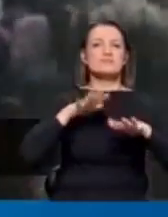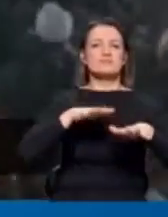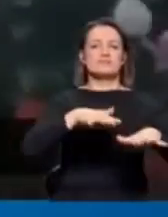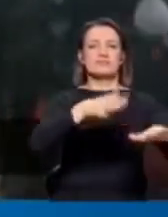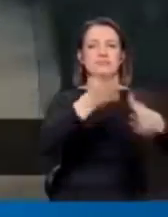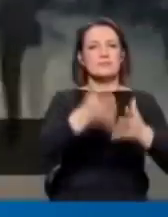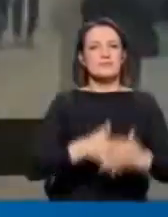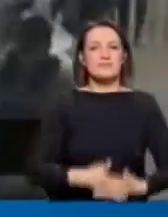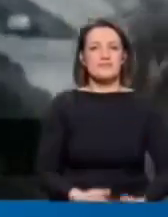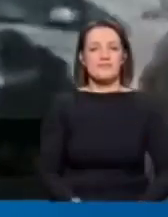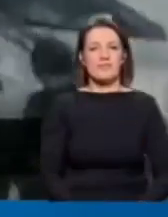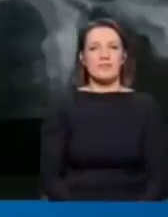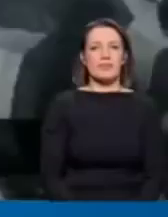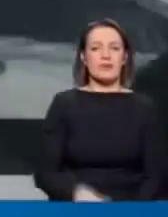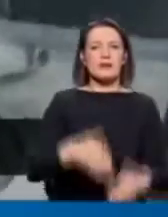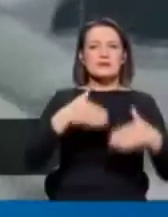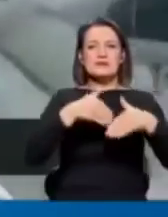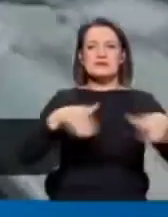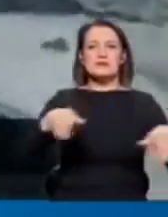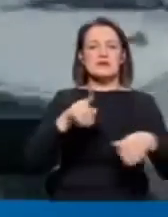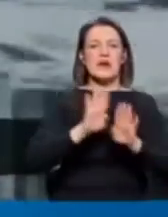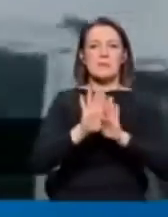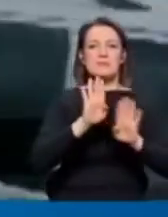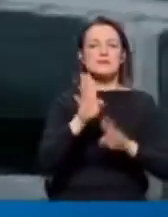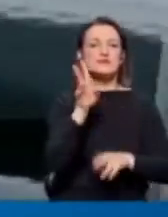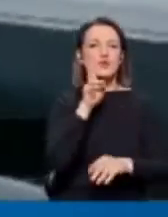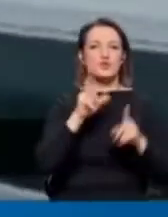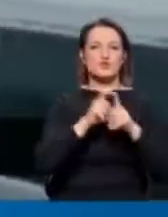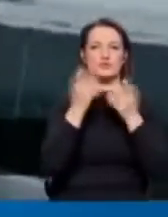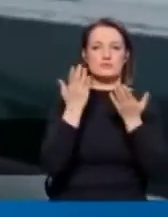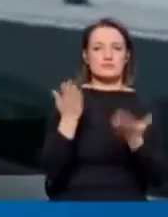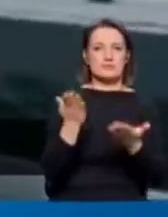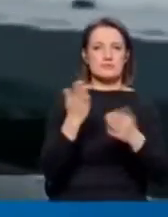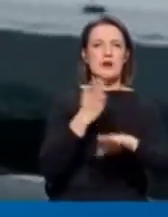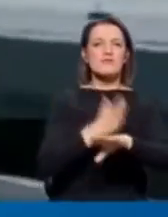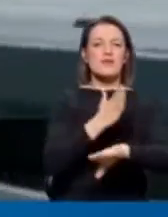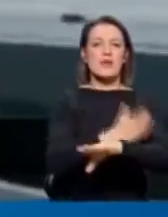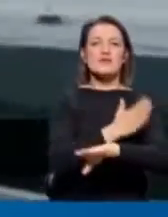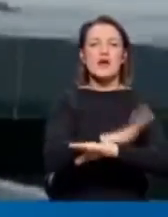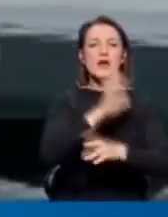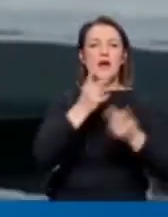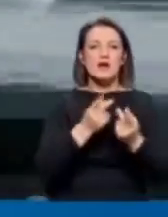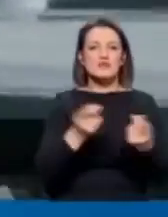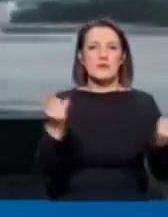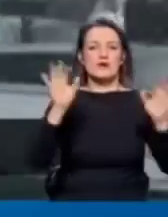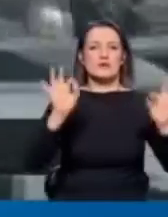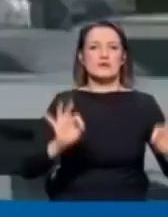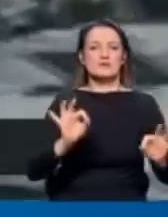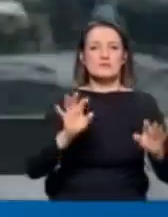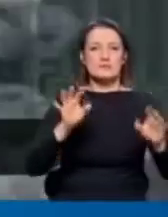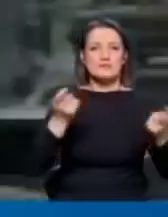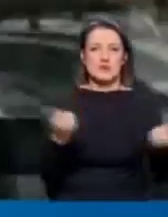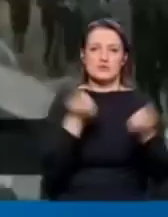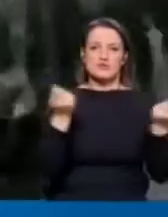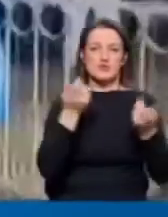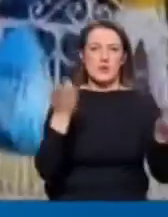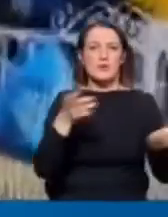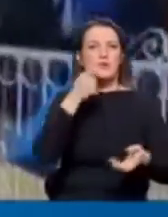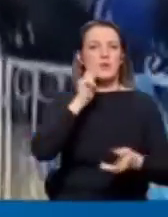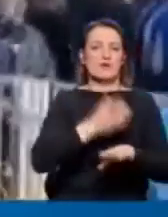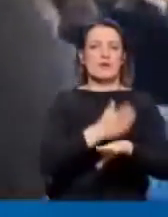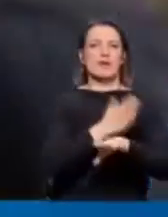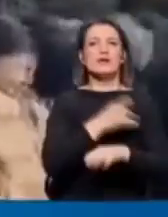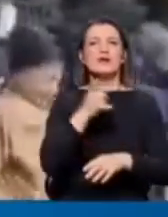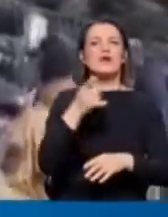uygulama Sınır Kapısı son durum vatandaşlar Kaçmaya çalışıyor Ukrayna vatandaşları Kaçmaya